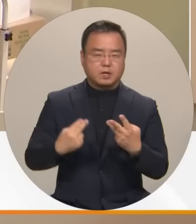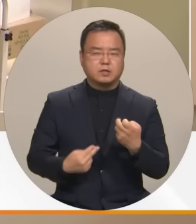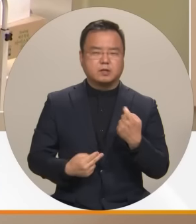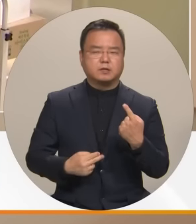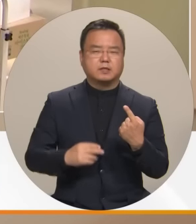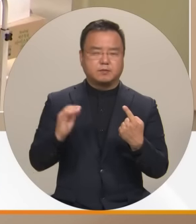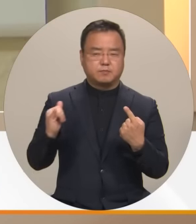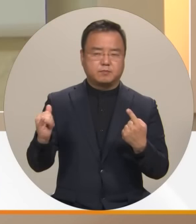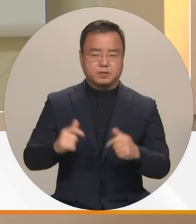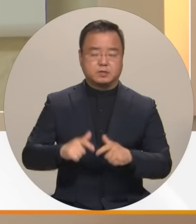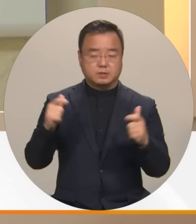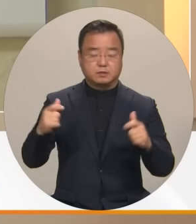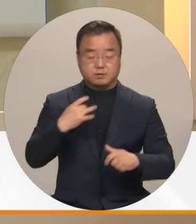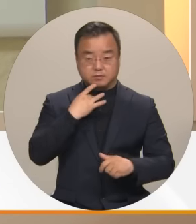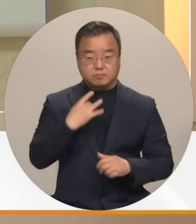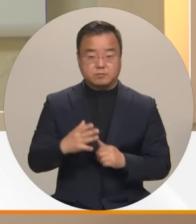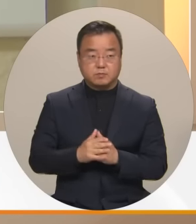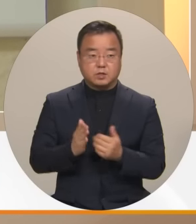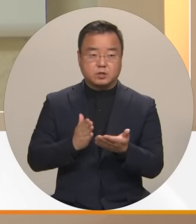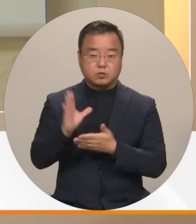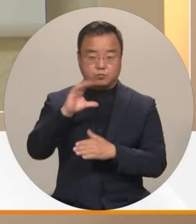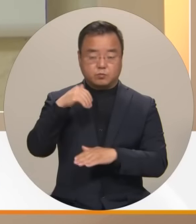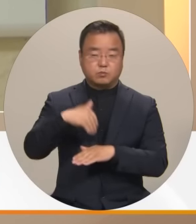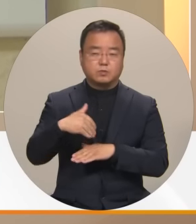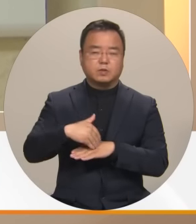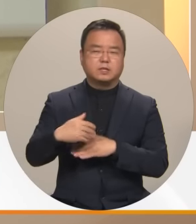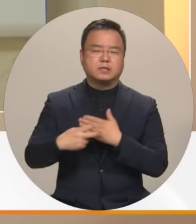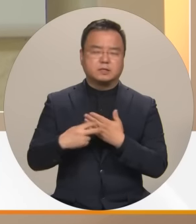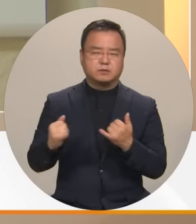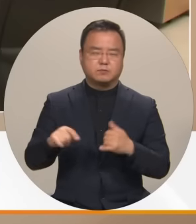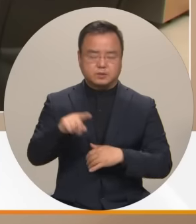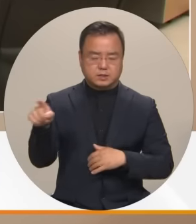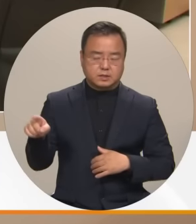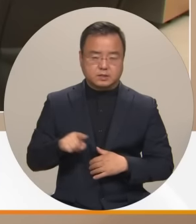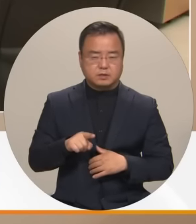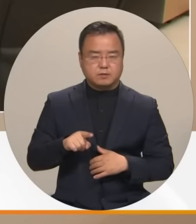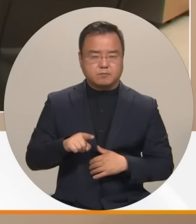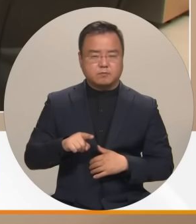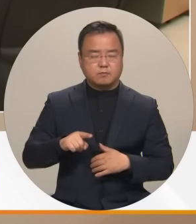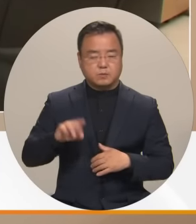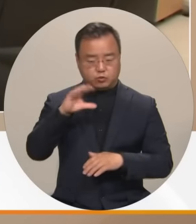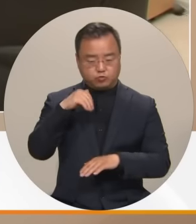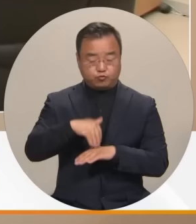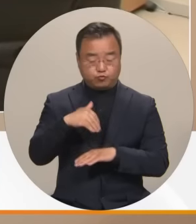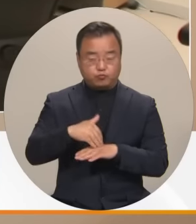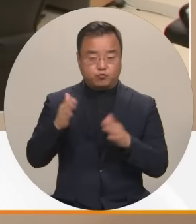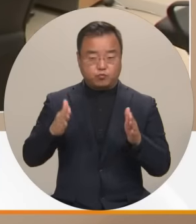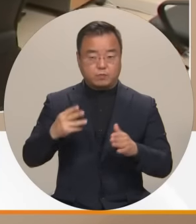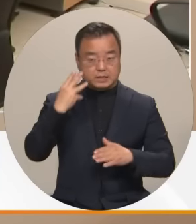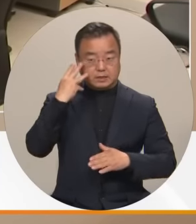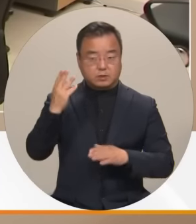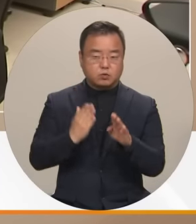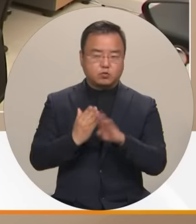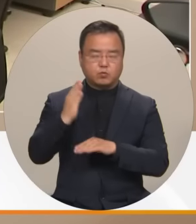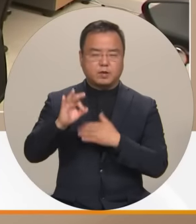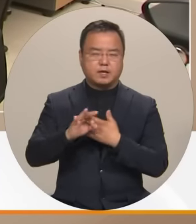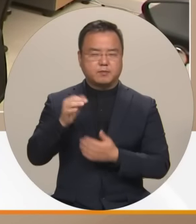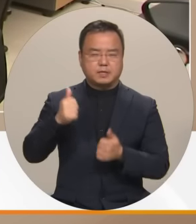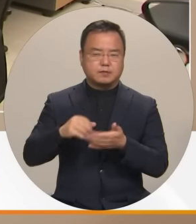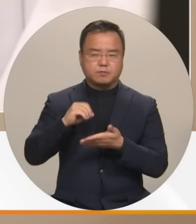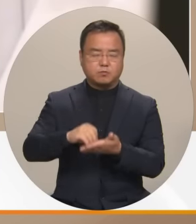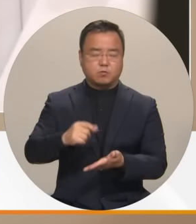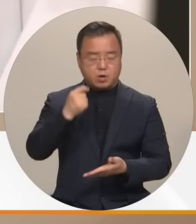그쳤습니다 어 전공의들은 수련 공백이 석달을 초과할 경우에 전문의 시험에 응시할 수 없죠 어 이번 주가 전공 들이